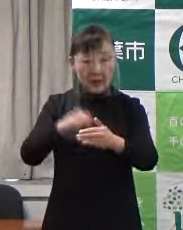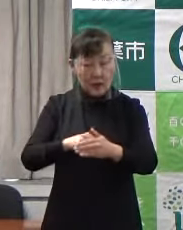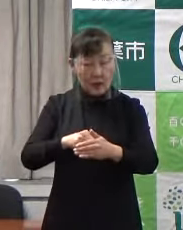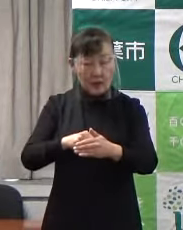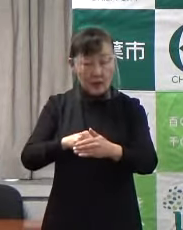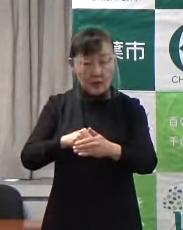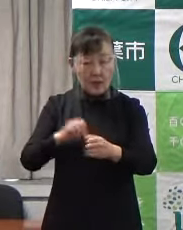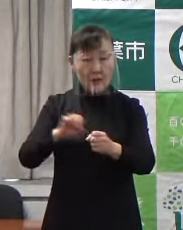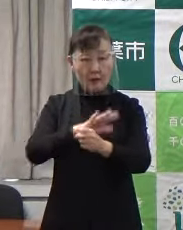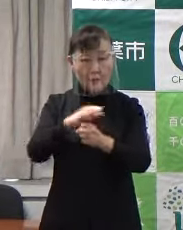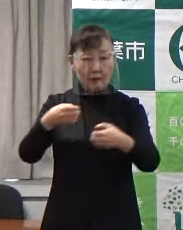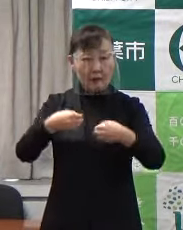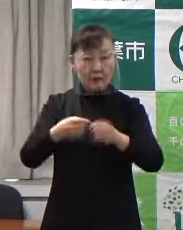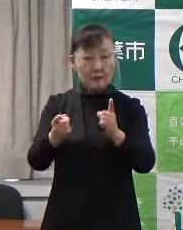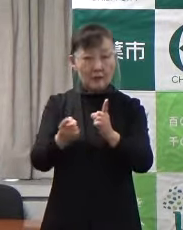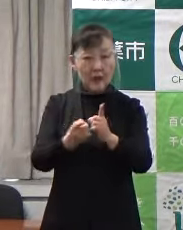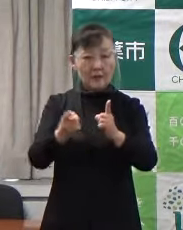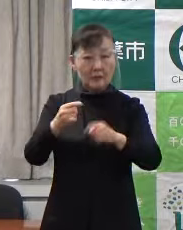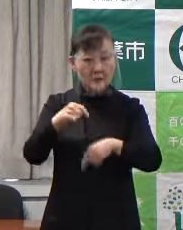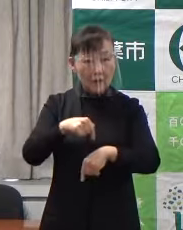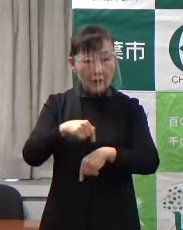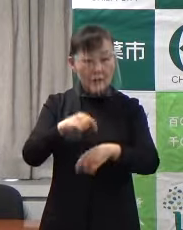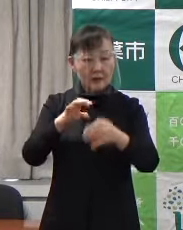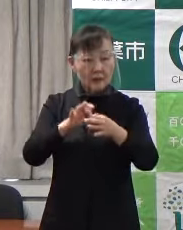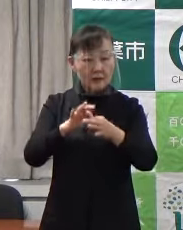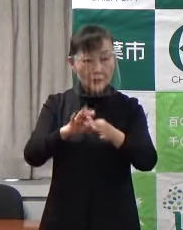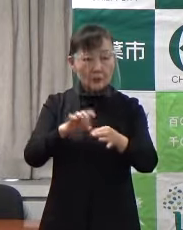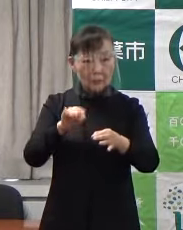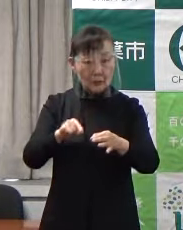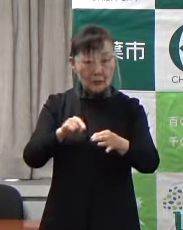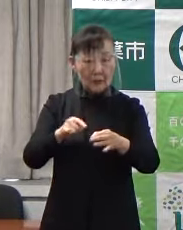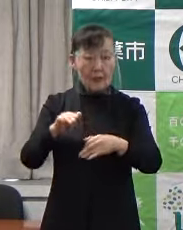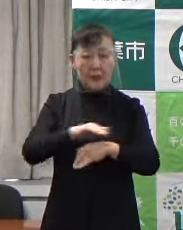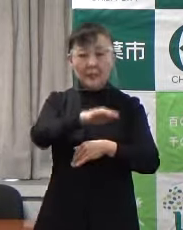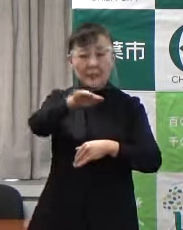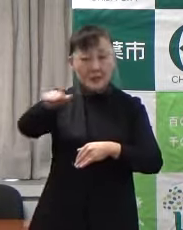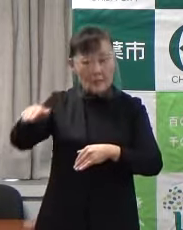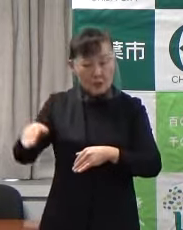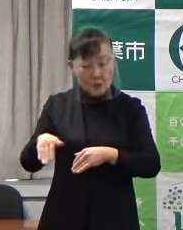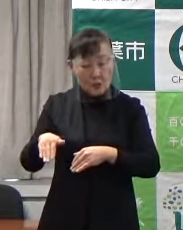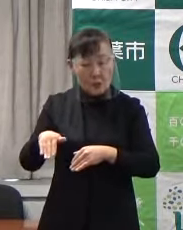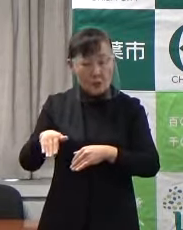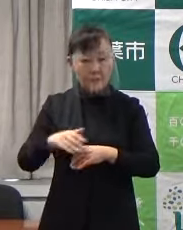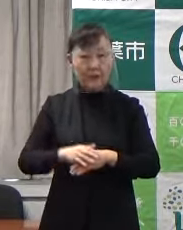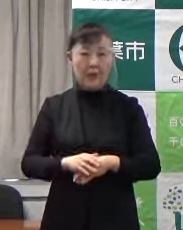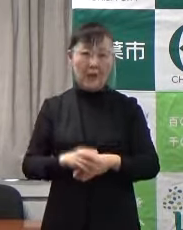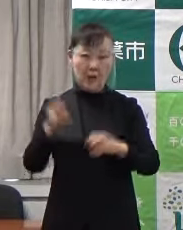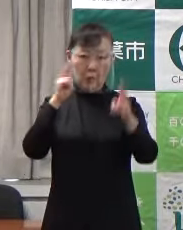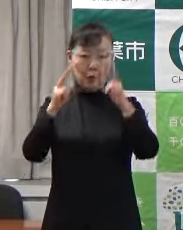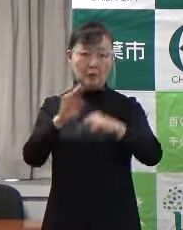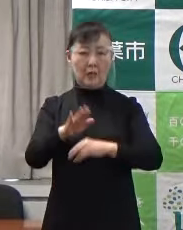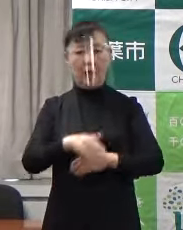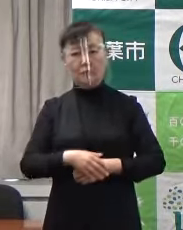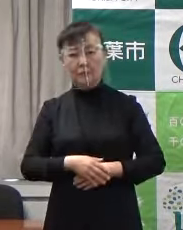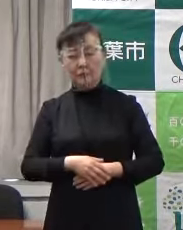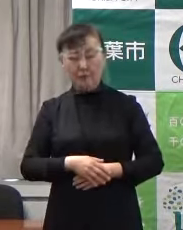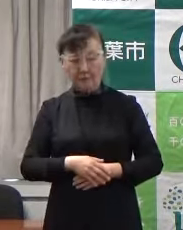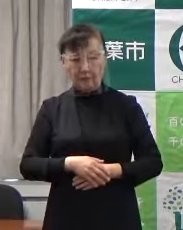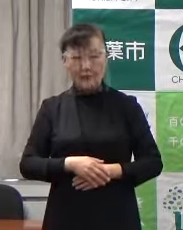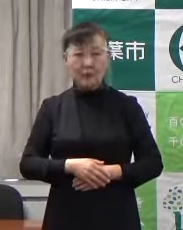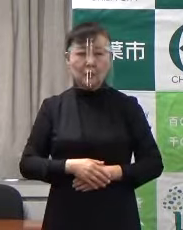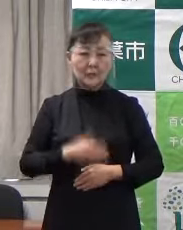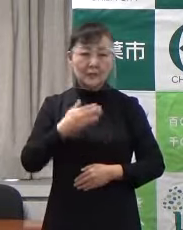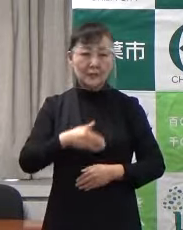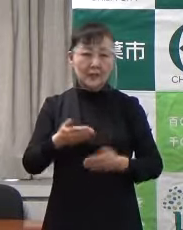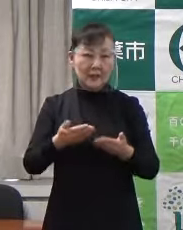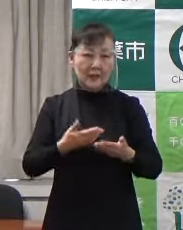ウイルスの感染症対策に資する形でですね、市民の皆さん方にも、こういう企業があるんだということをですね、知っ